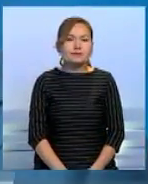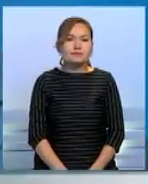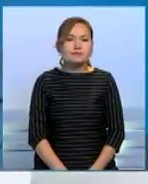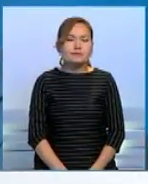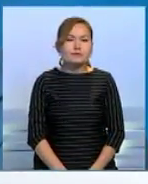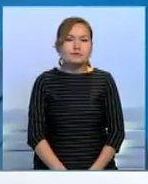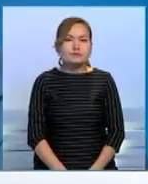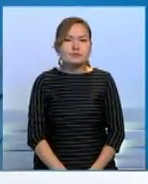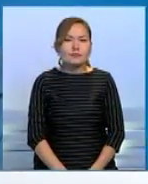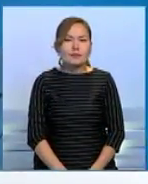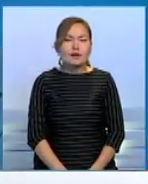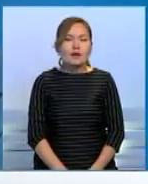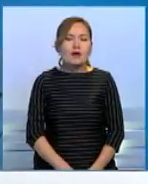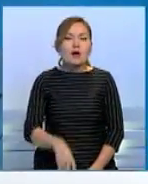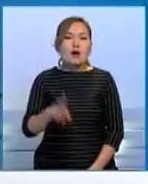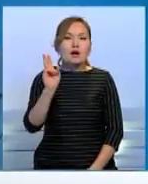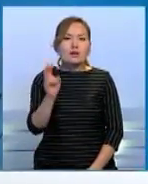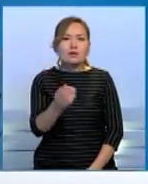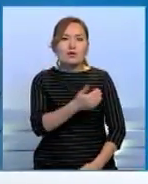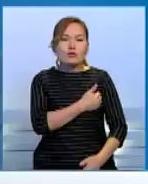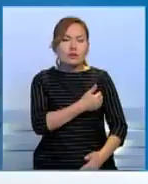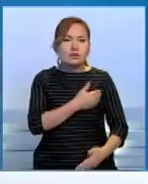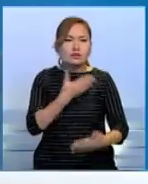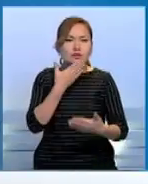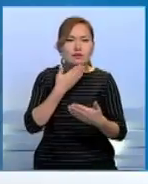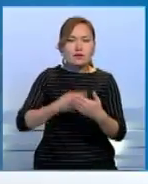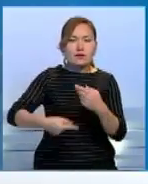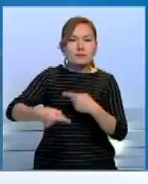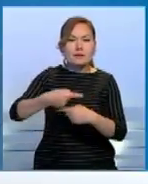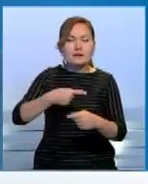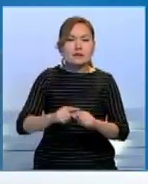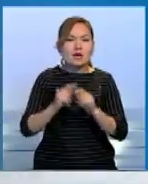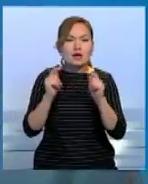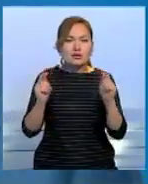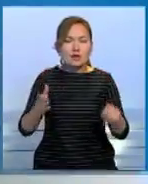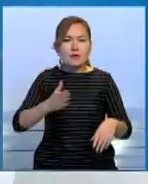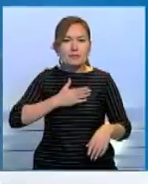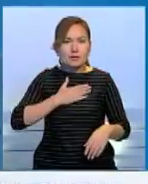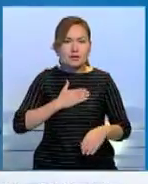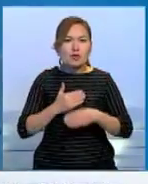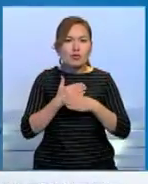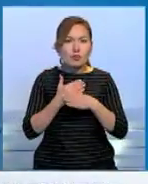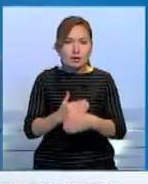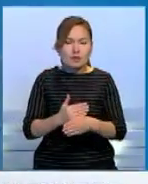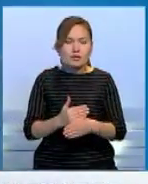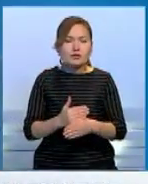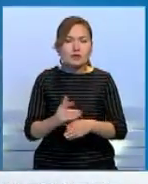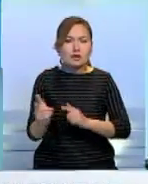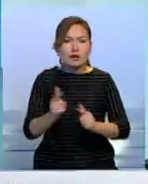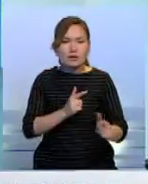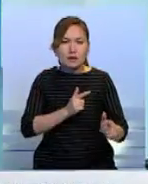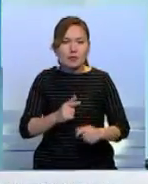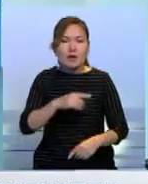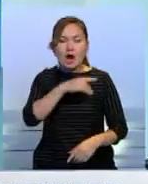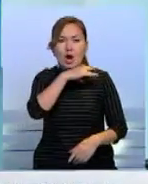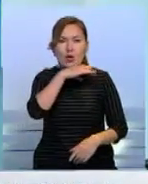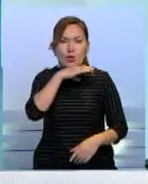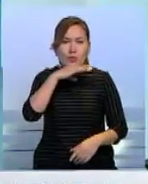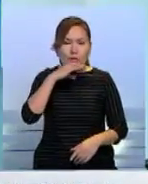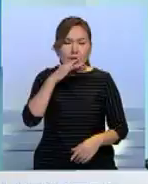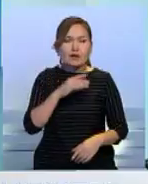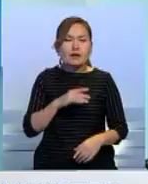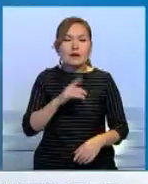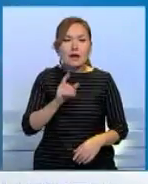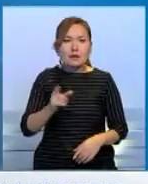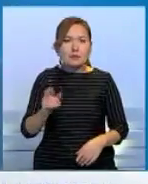Коммерциялық жобалар, осы бағыттағы, мақсаттағы жобалар жүзеге асады деп есептейміз. Біраз қызығушылық білдіріп жатыр. Жерді аукцион арқылы